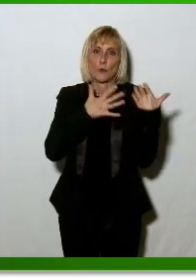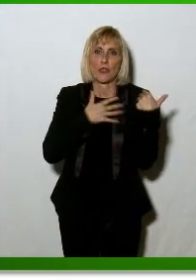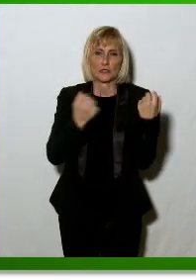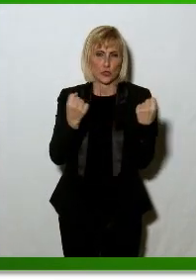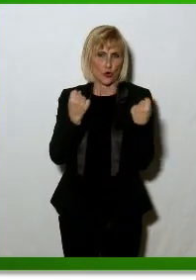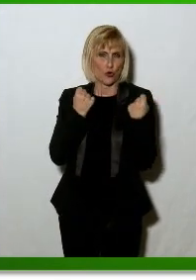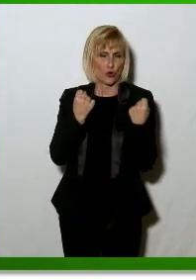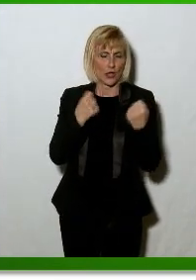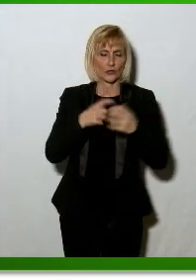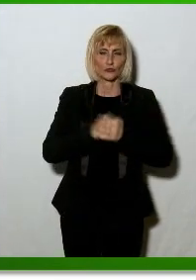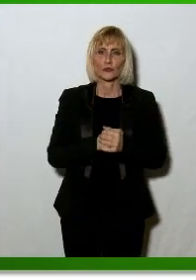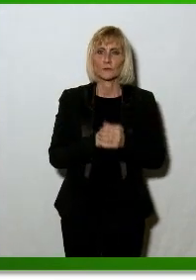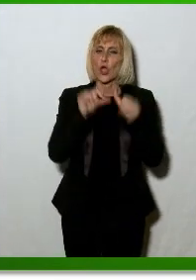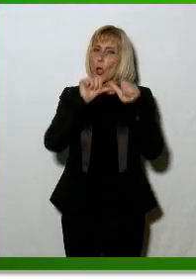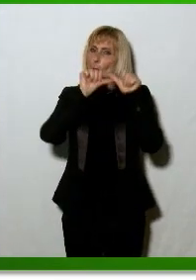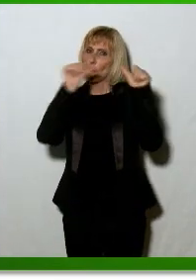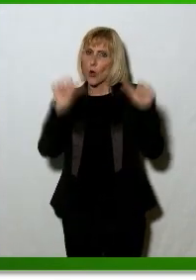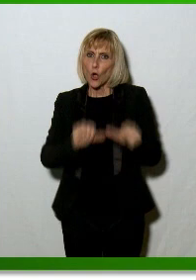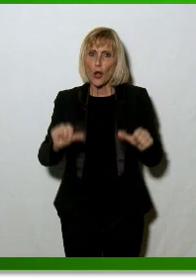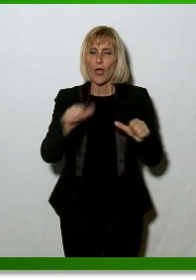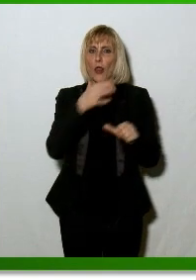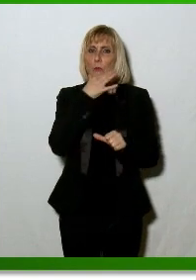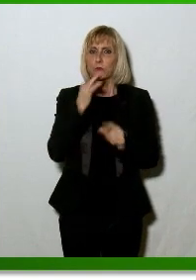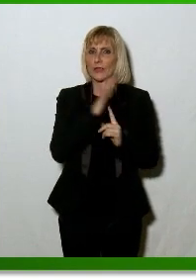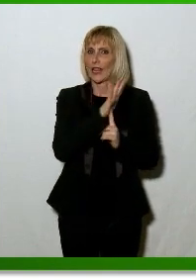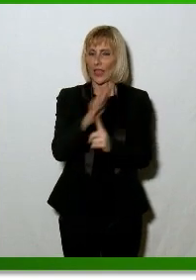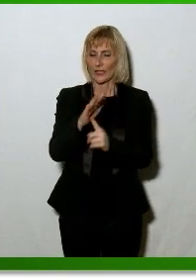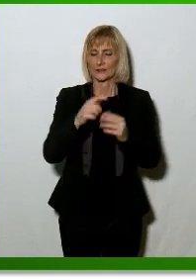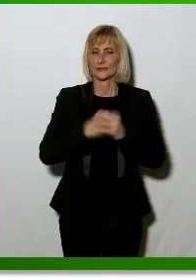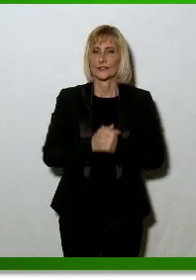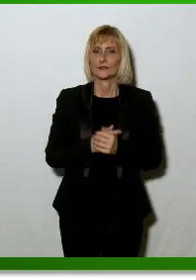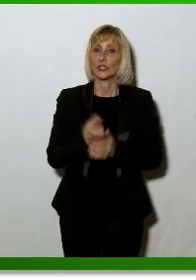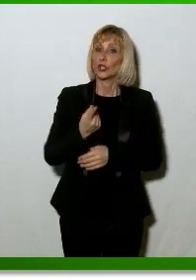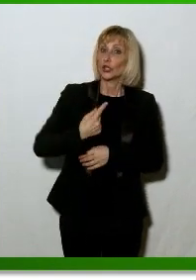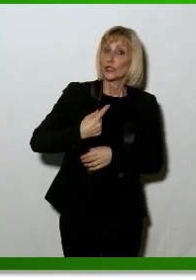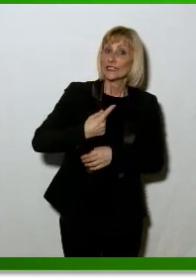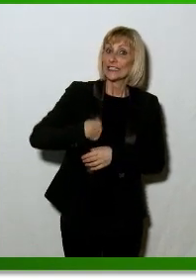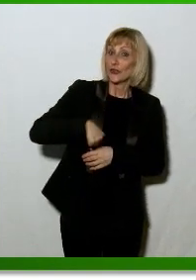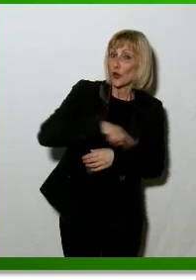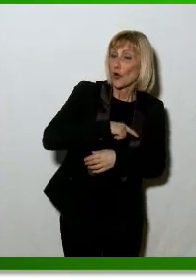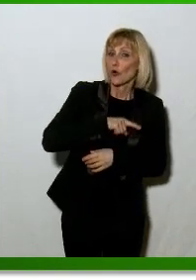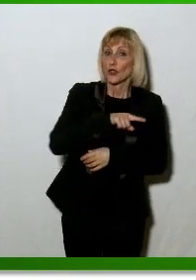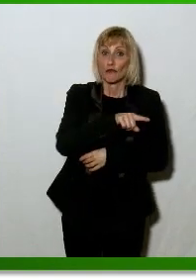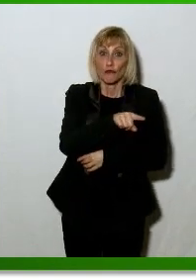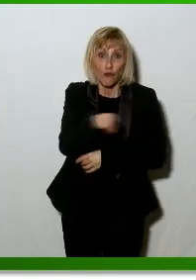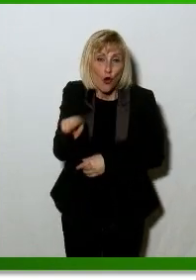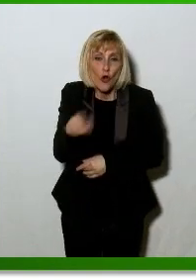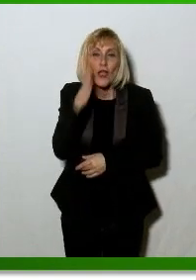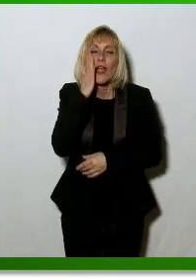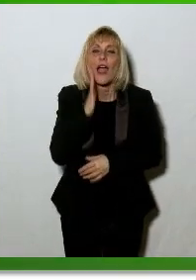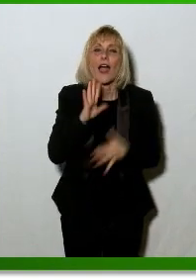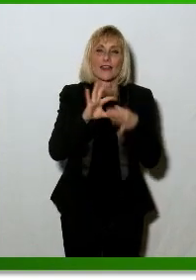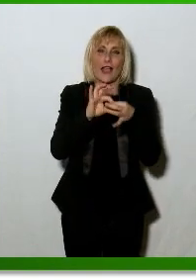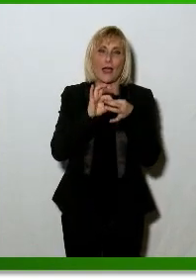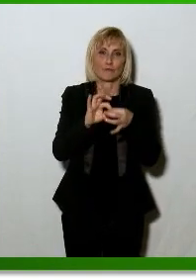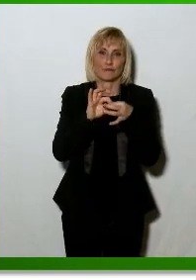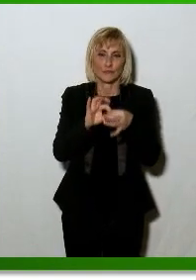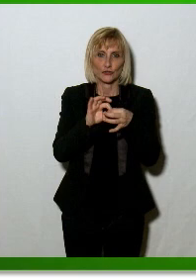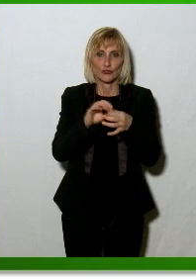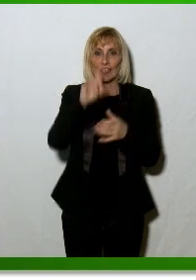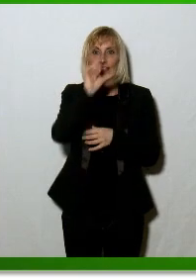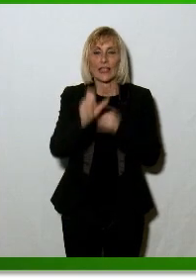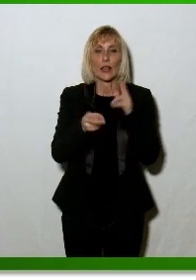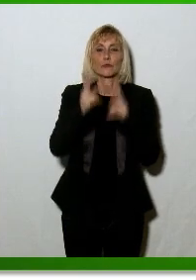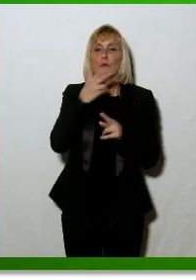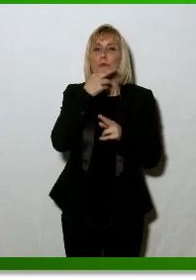coraggio un modello appunto di bellezza siamo noi siete voi cari amici l'Italia più bella Fatevi